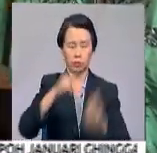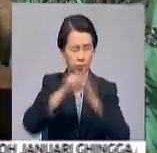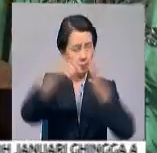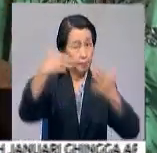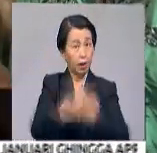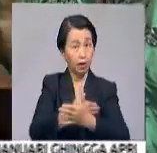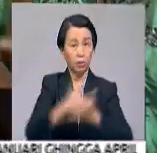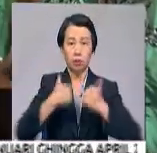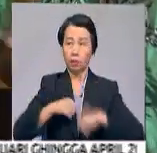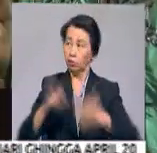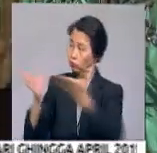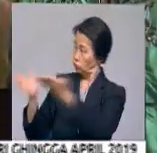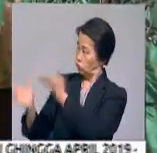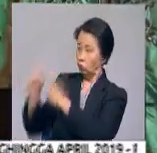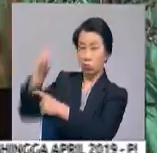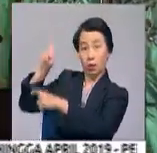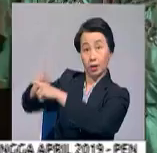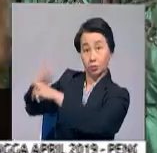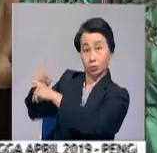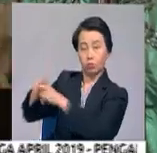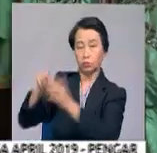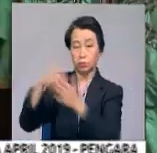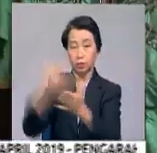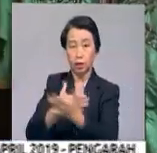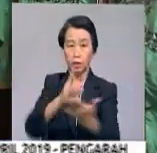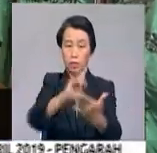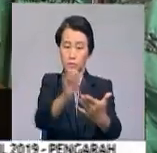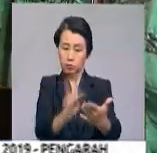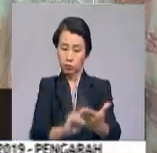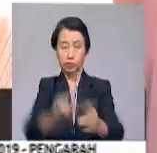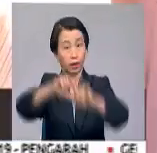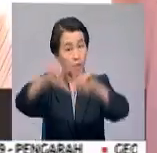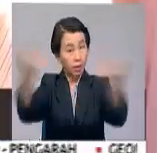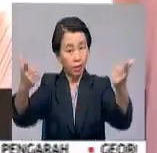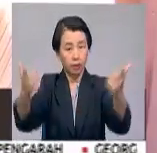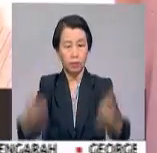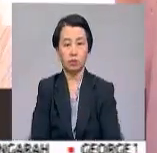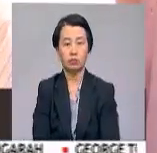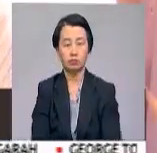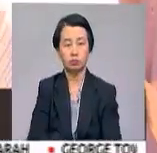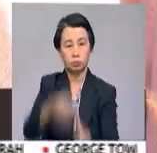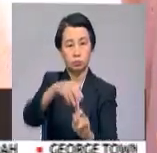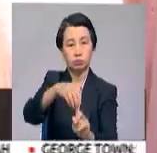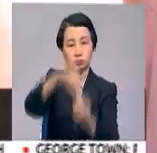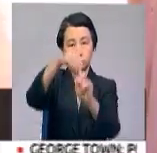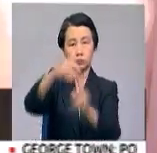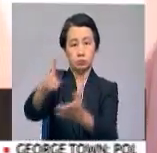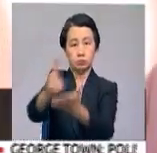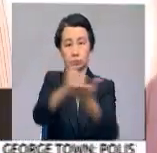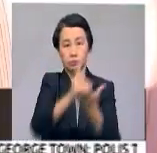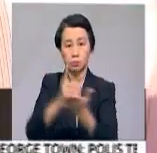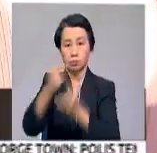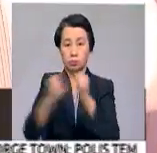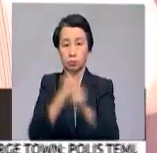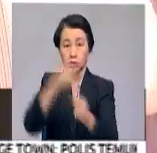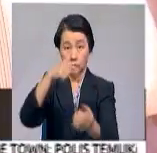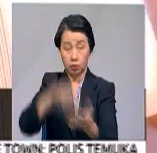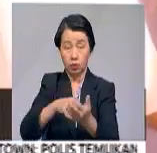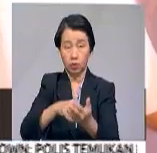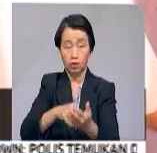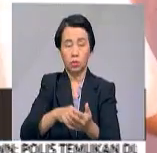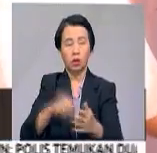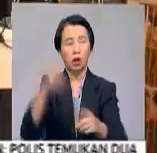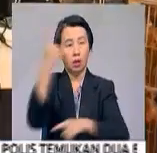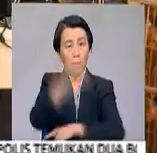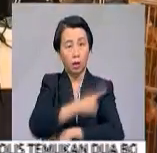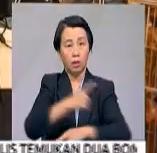can tell you it's the latest. Design pun lain pada yang lain. Keistimewaan Deepavali tahun ini adalah ianya jatuh